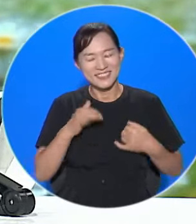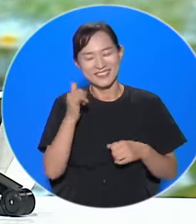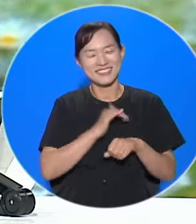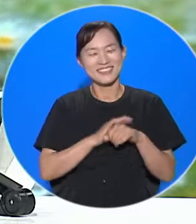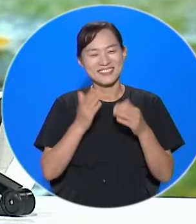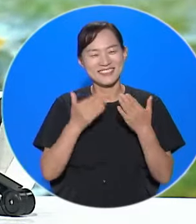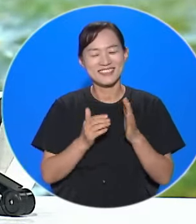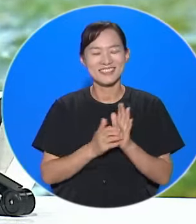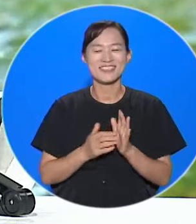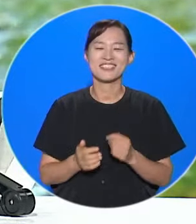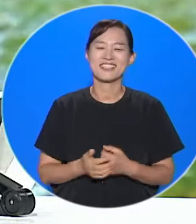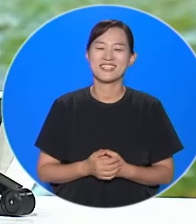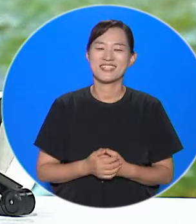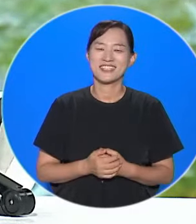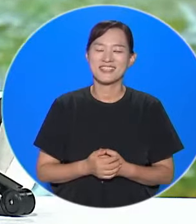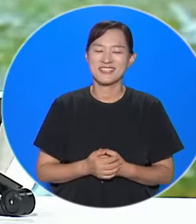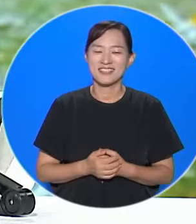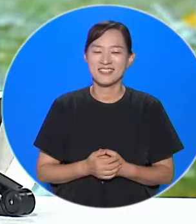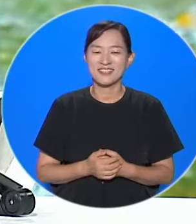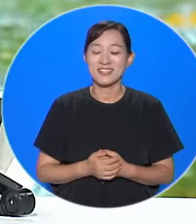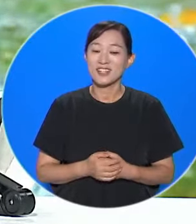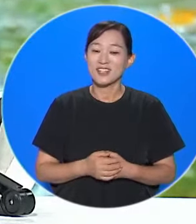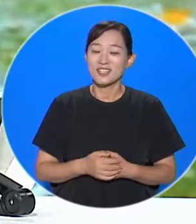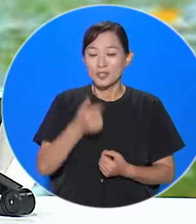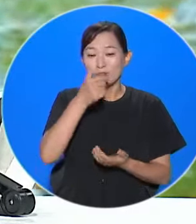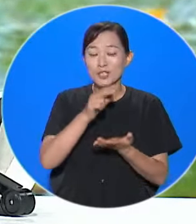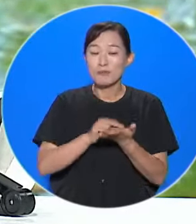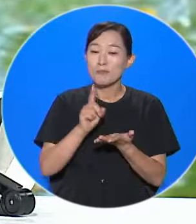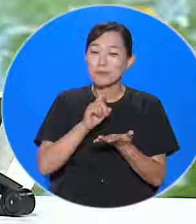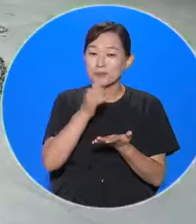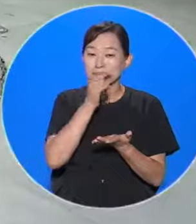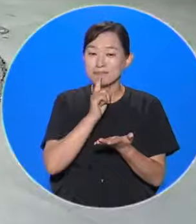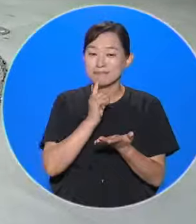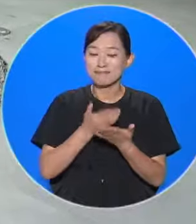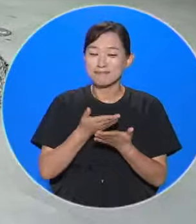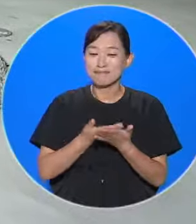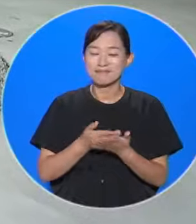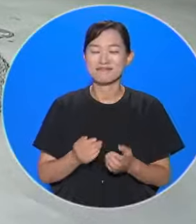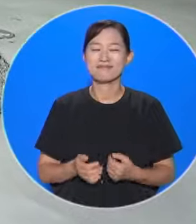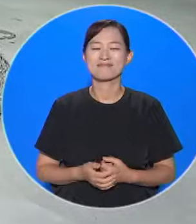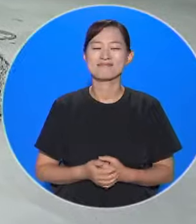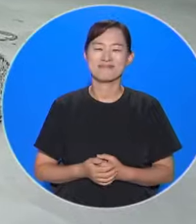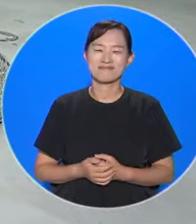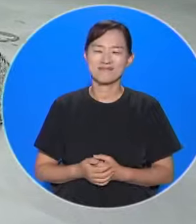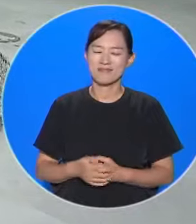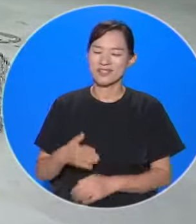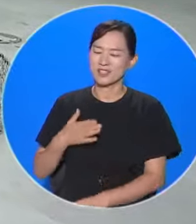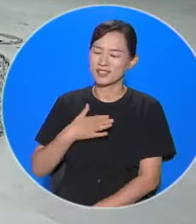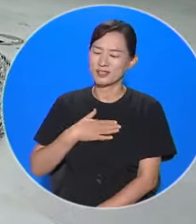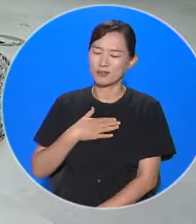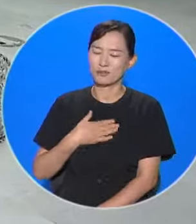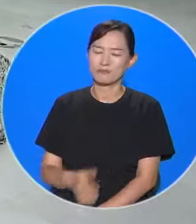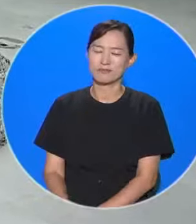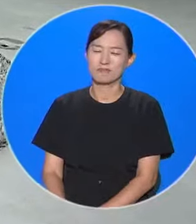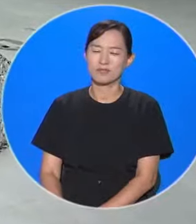잘 주셨고요. 예. 네, 우리 권사님 기도 제목 어떤 것이 있을까요? 저는 그 저희